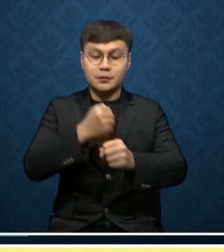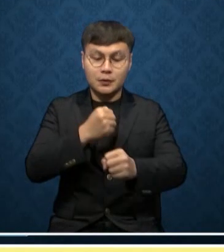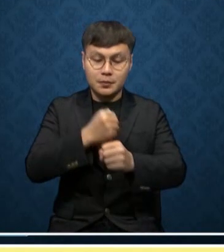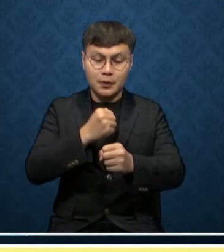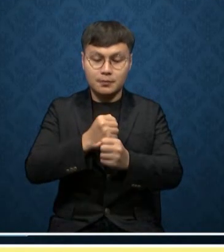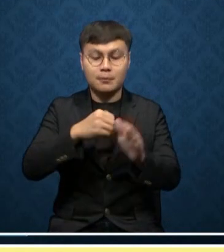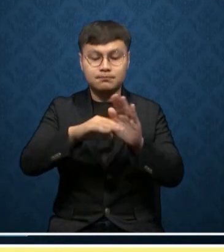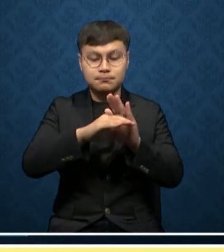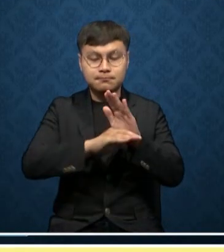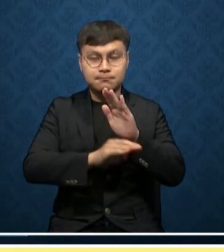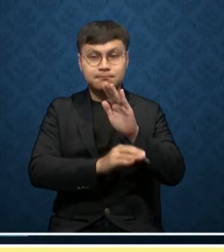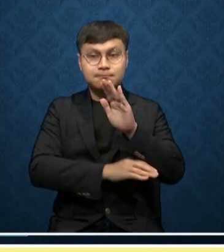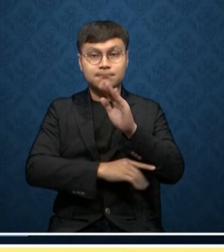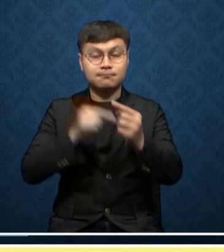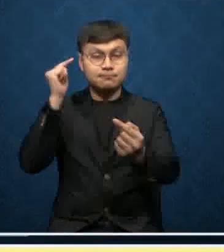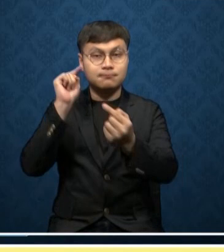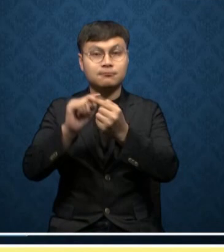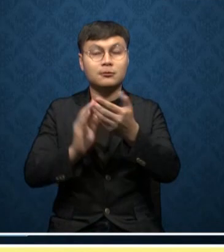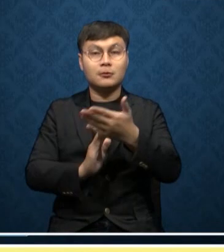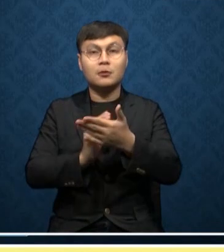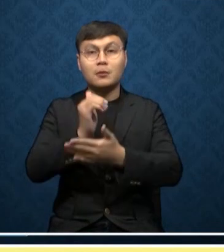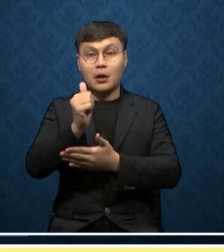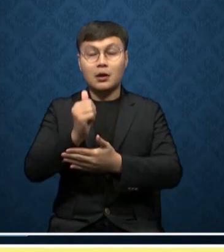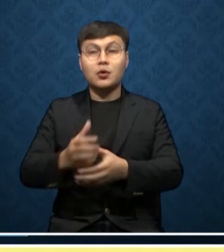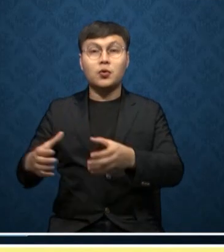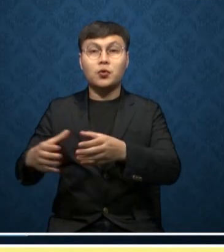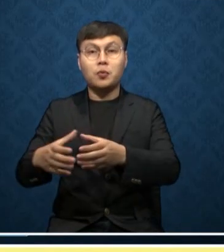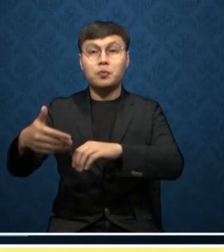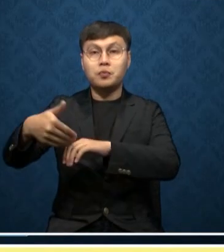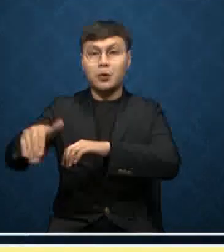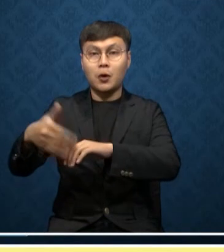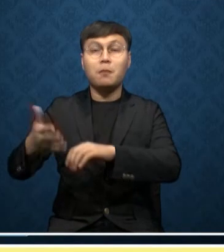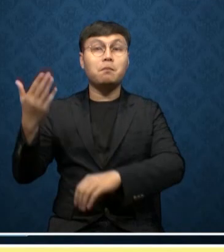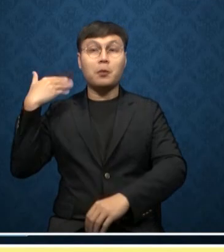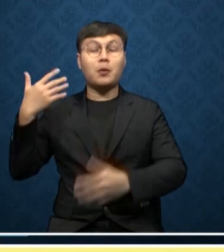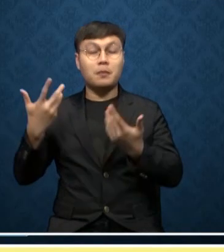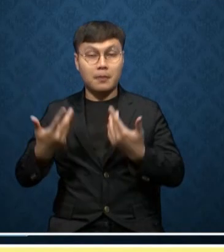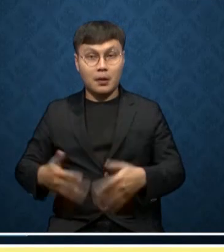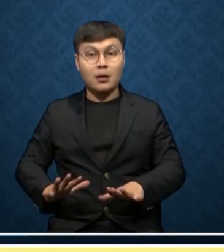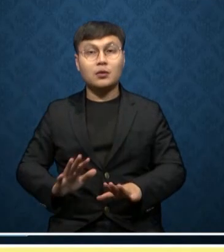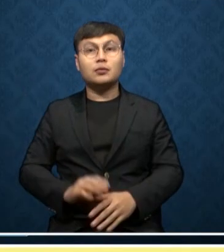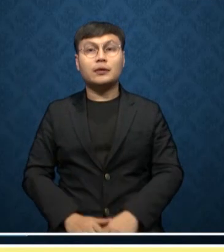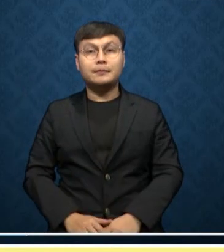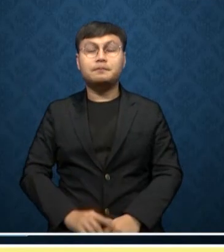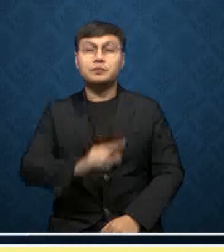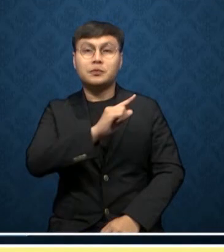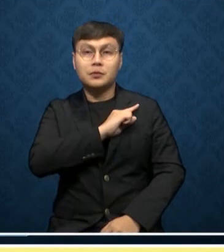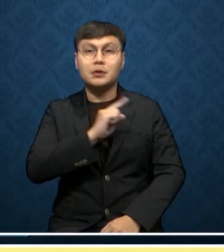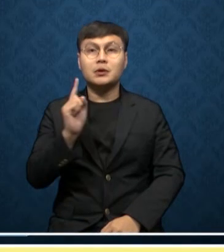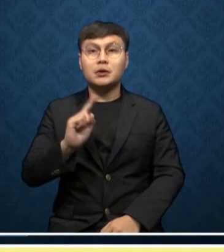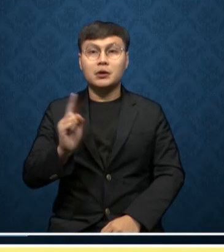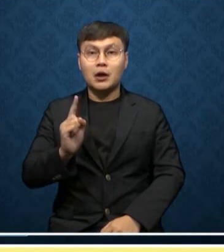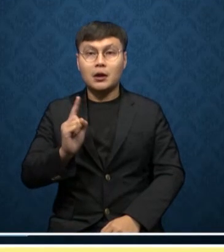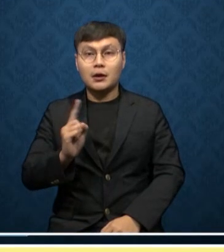ยุทธศาสตร์ชาติสำหรับผู้ตรวจภายนอกนะครับเมื่อก่อนเคยมีแล้วนะครับดำเนินการในลักษณะของการ